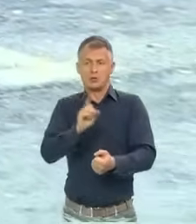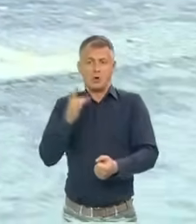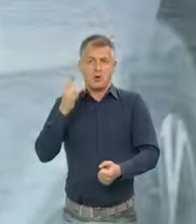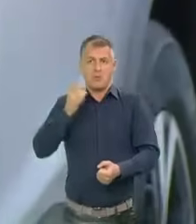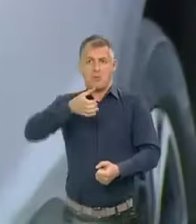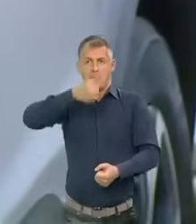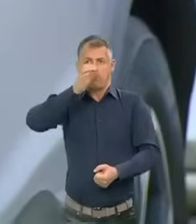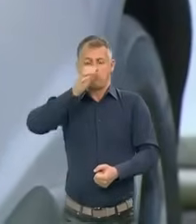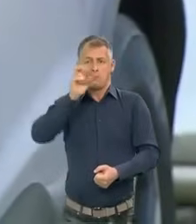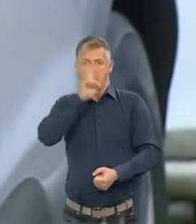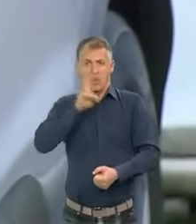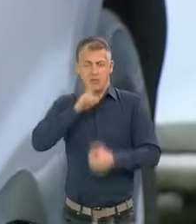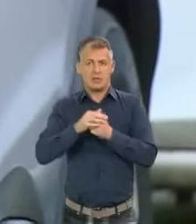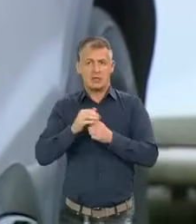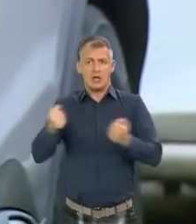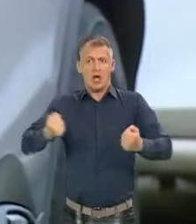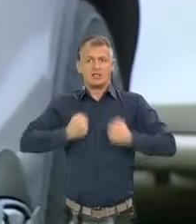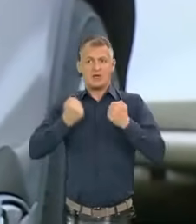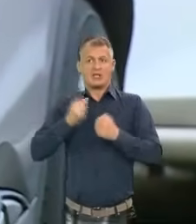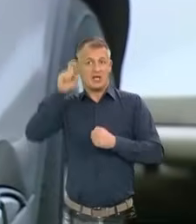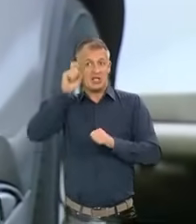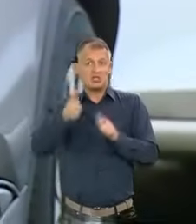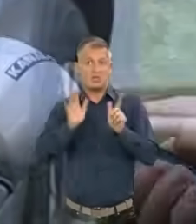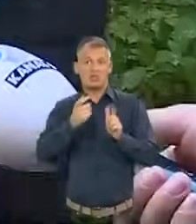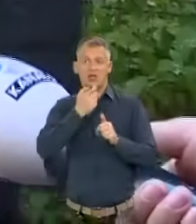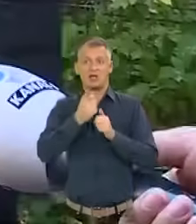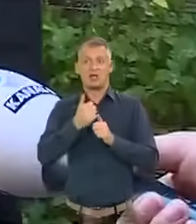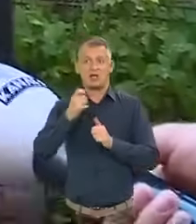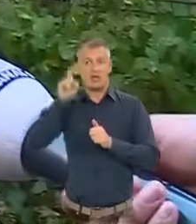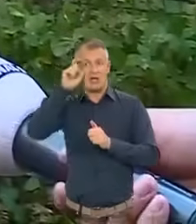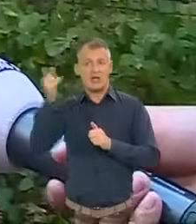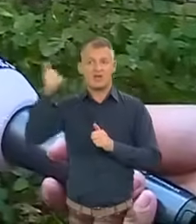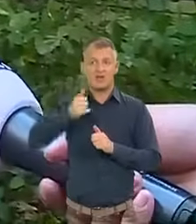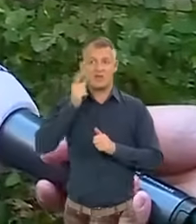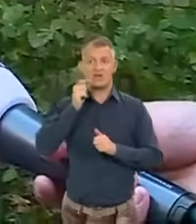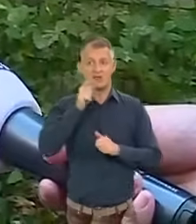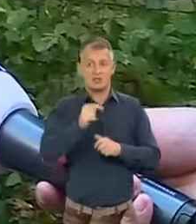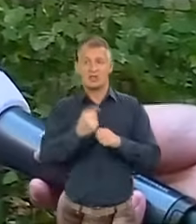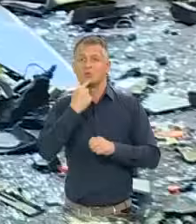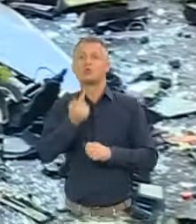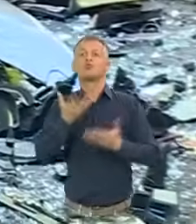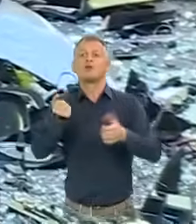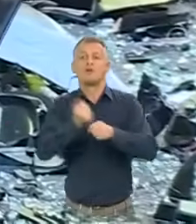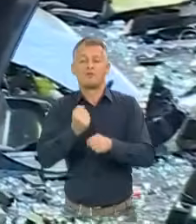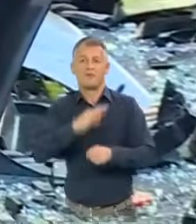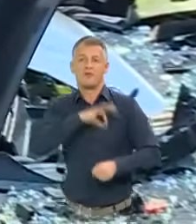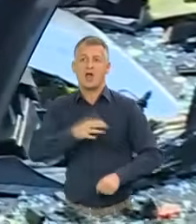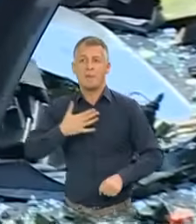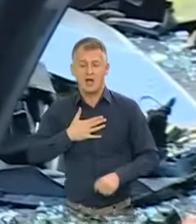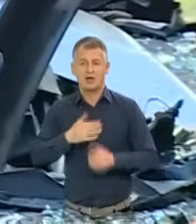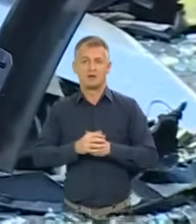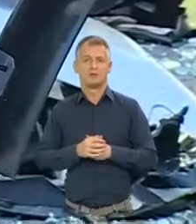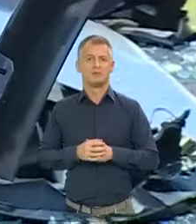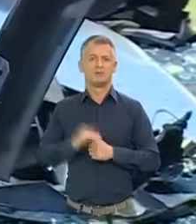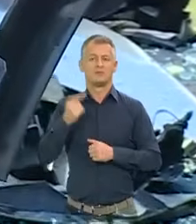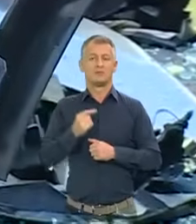feți că de 17 ani avea a venit parcă tatăl ei și a zis ce ai făcut fata mea ce ai făcut din fericire nimeni nu a